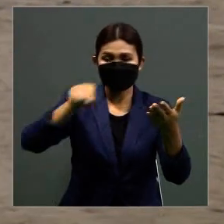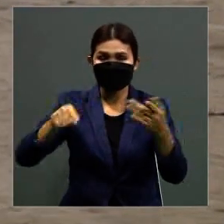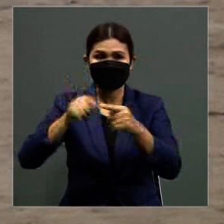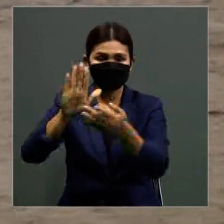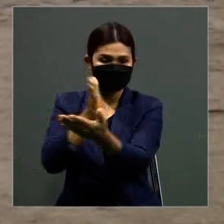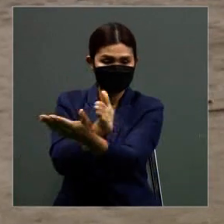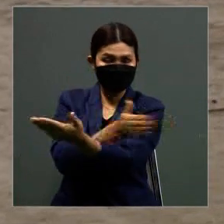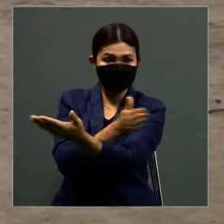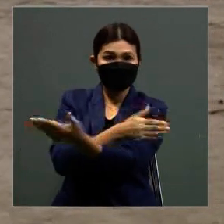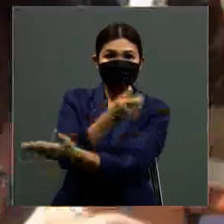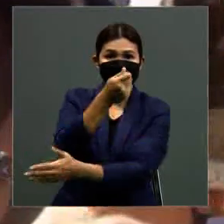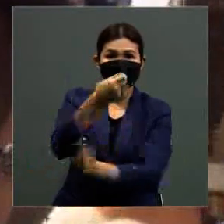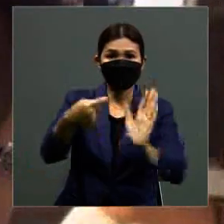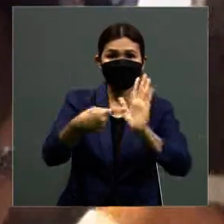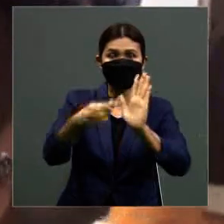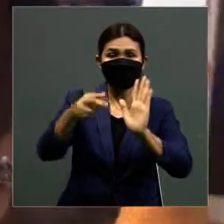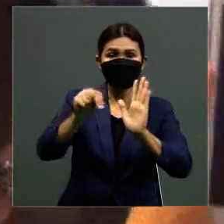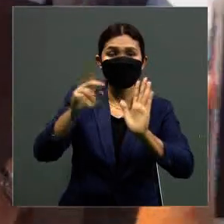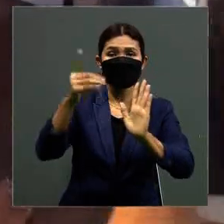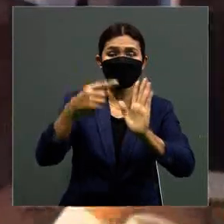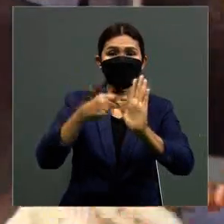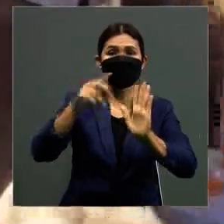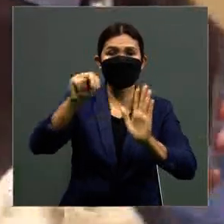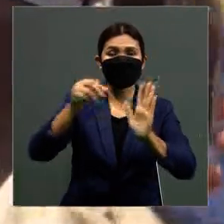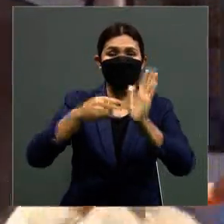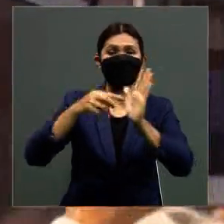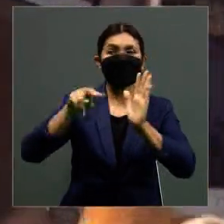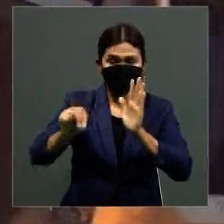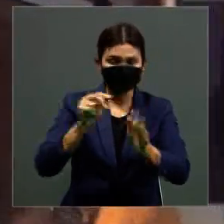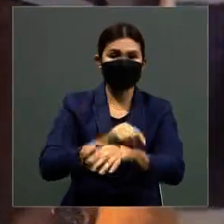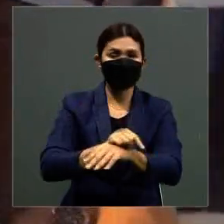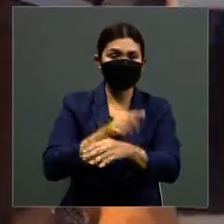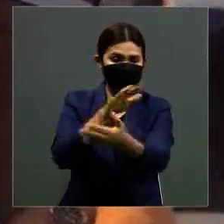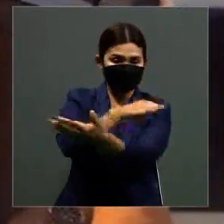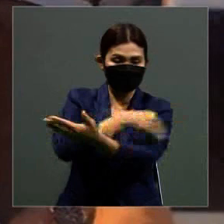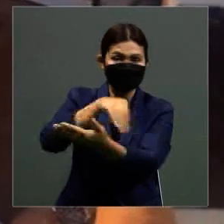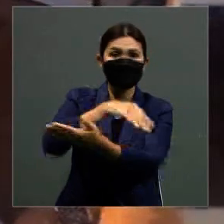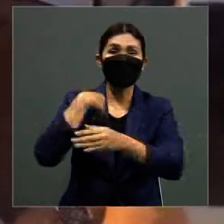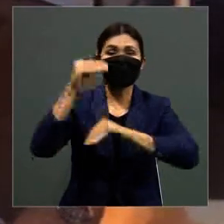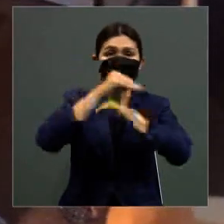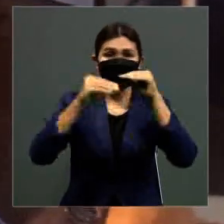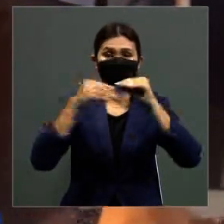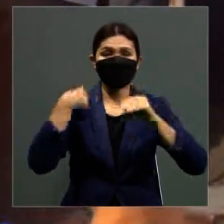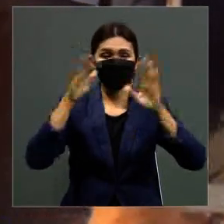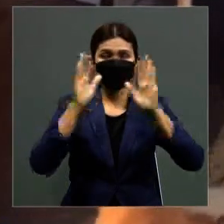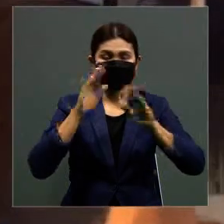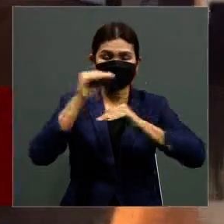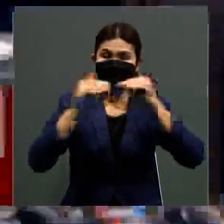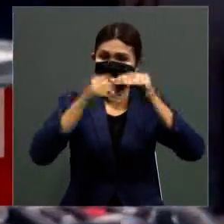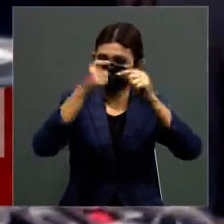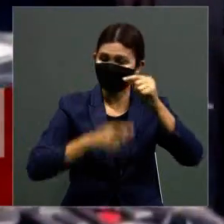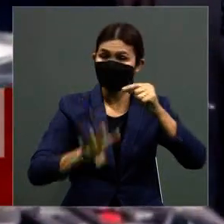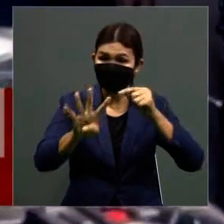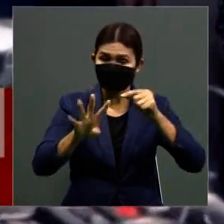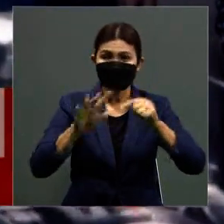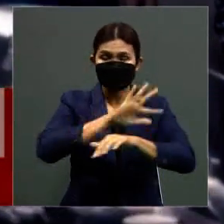ฝั่งอันดามันครับโดยกลุ่มจังหวัดภาคใต้ฝั่งอันดามันนั้นมีทั้งหมด 4โครงการด้วยกันวงเงินก็รวม